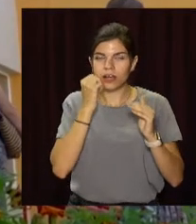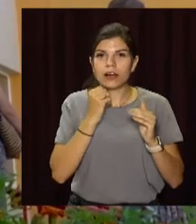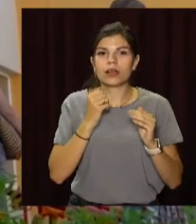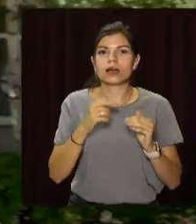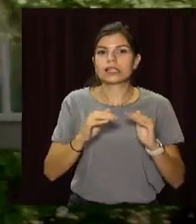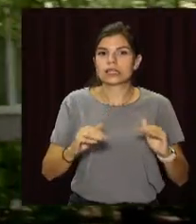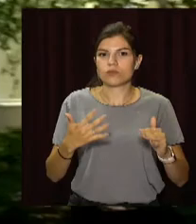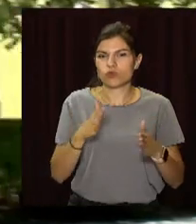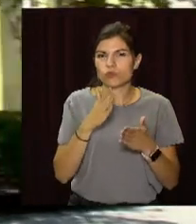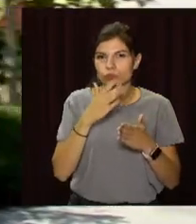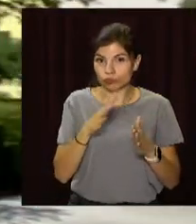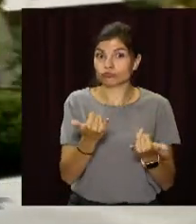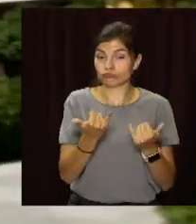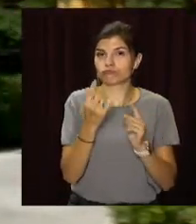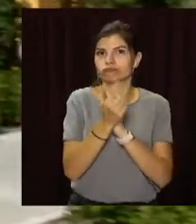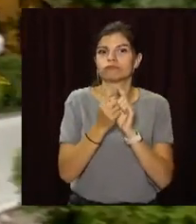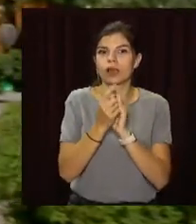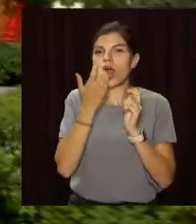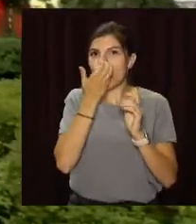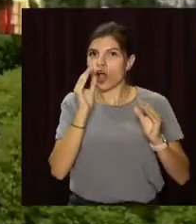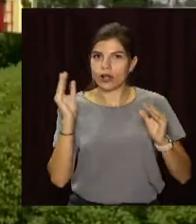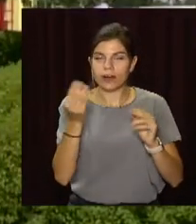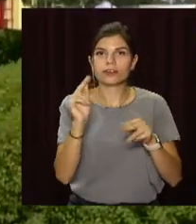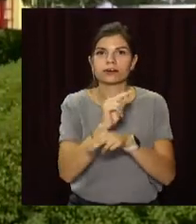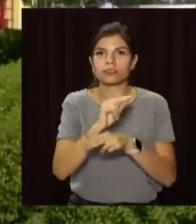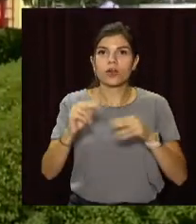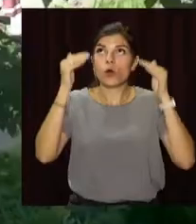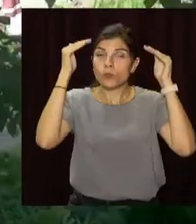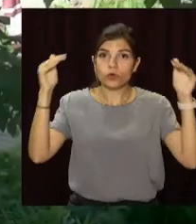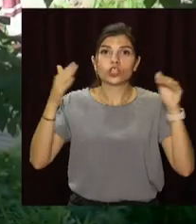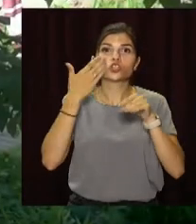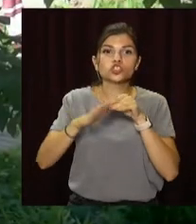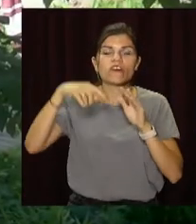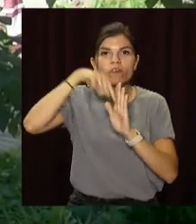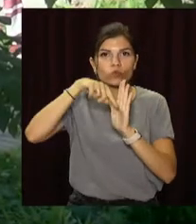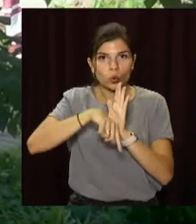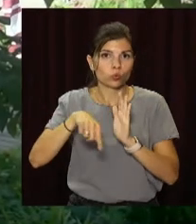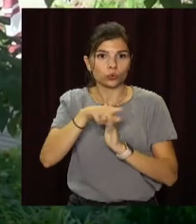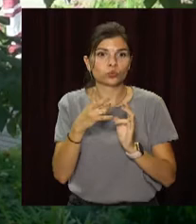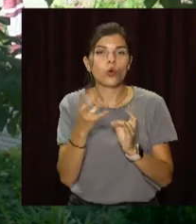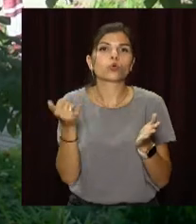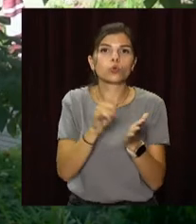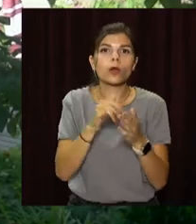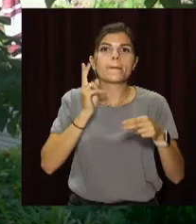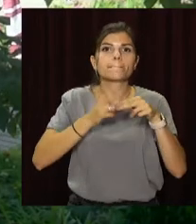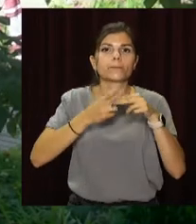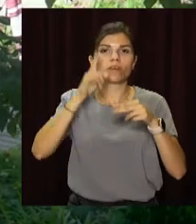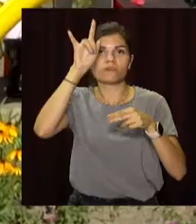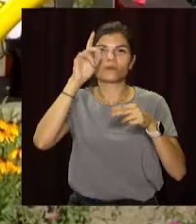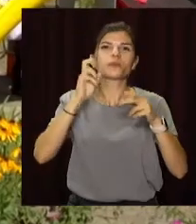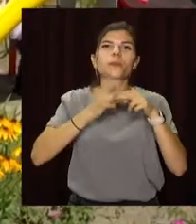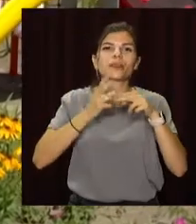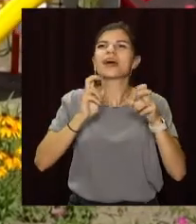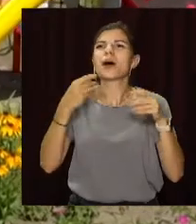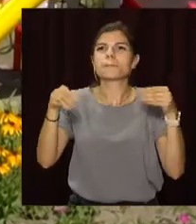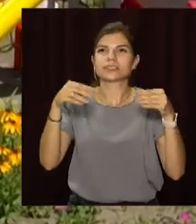реконструкції дитсадок повністю модернізували. Утеплили фасад, відремонтували покрівлю та частину внутрішніх приміщень, встановили металопластикові вікна, закупили